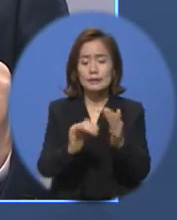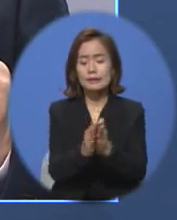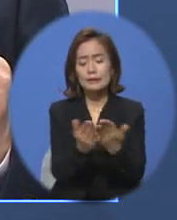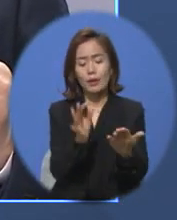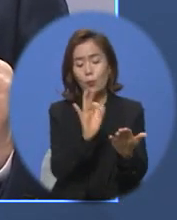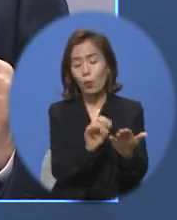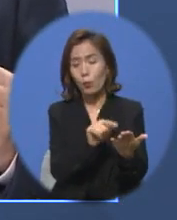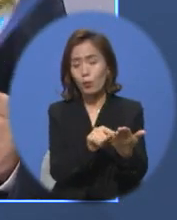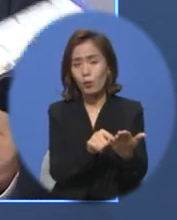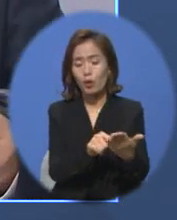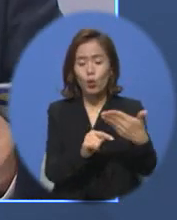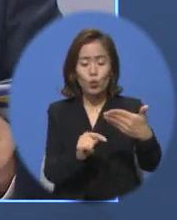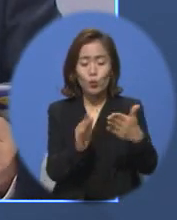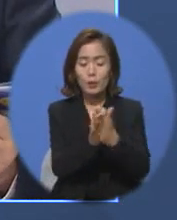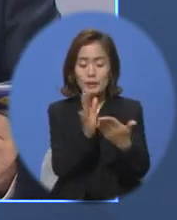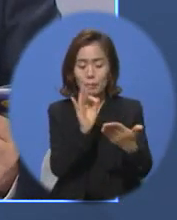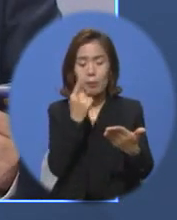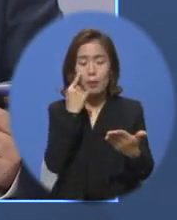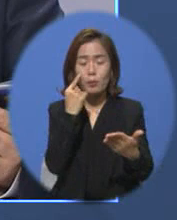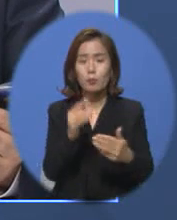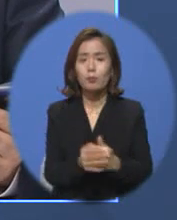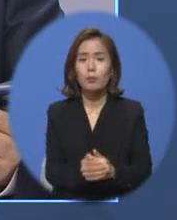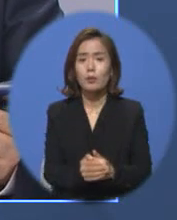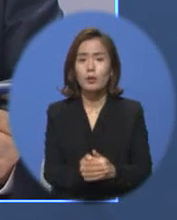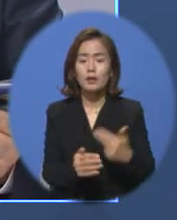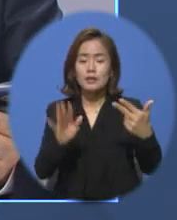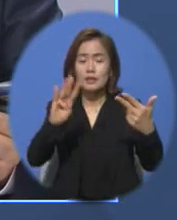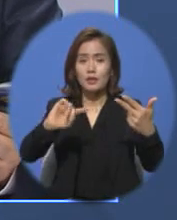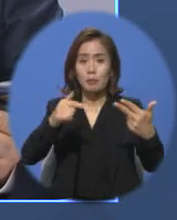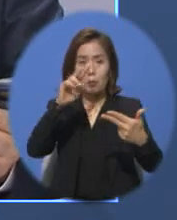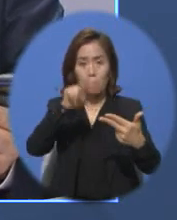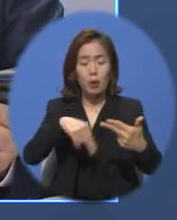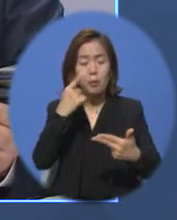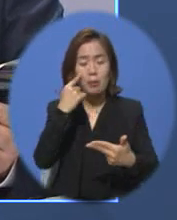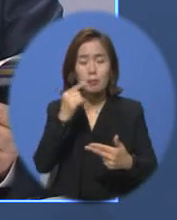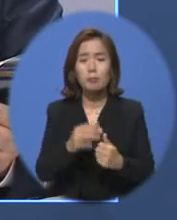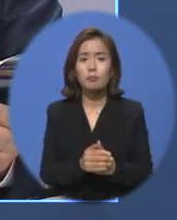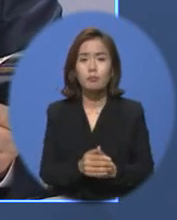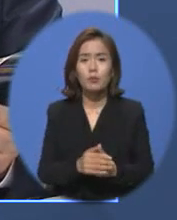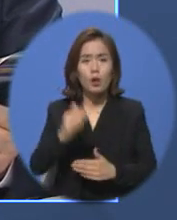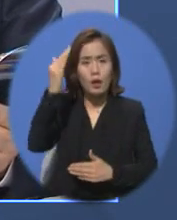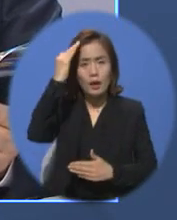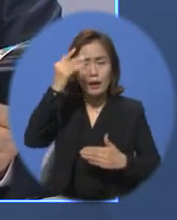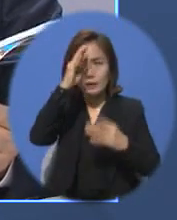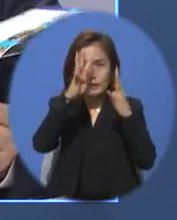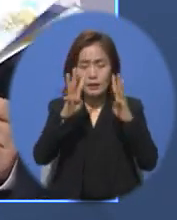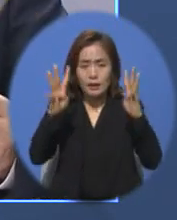후보의 선거운동책자9페이지7번항목을보시면 대학